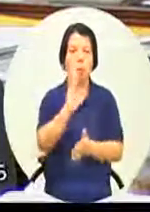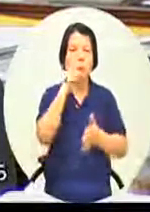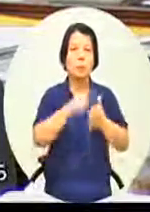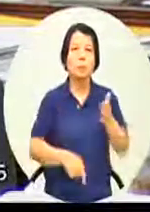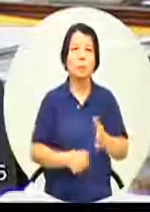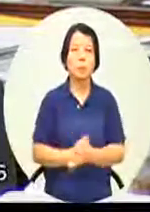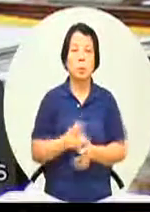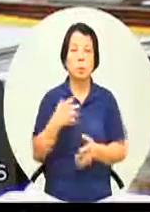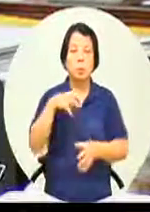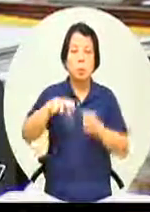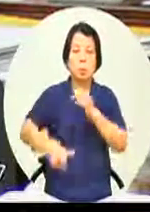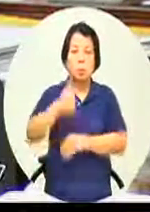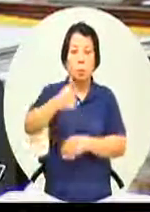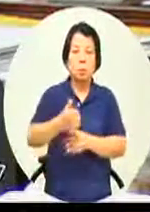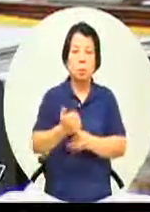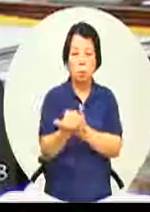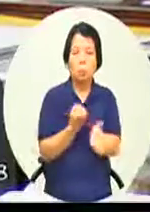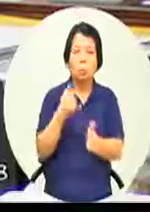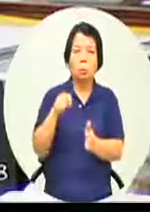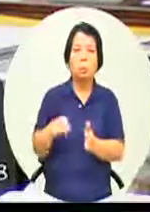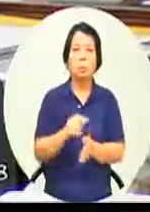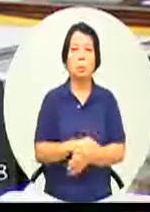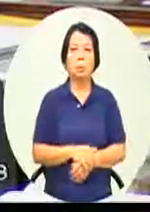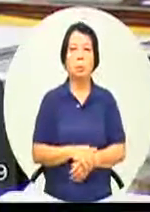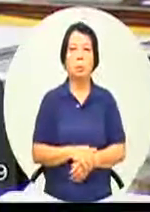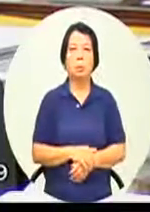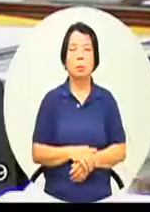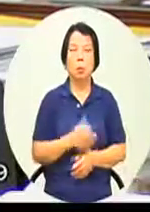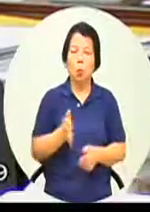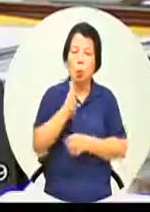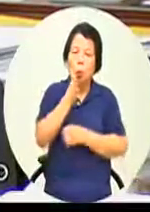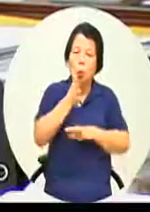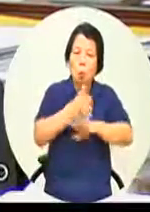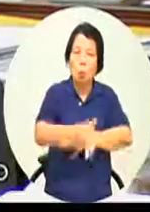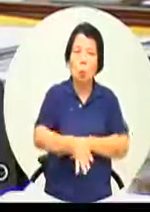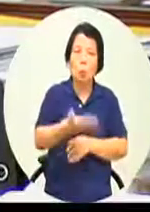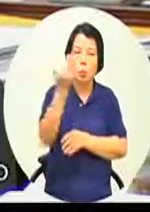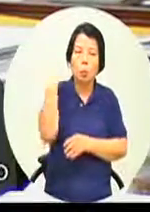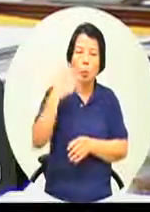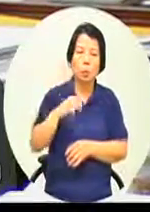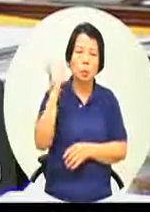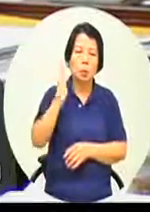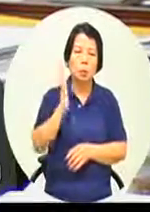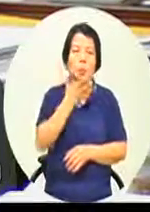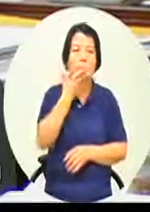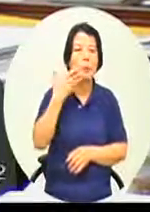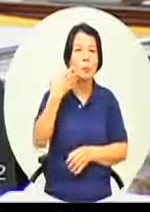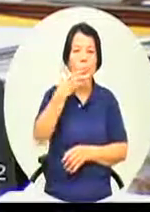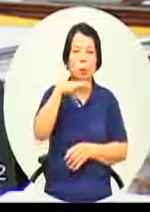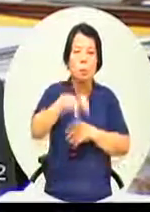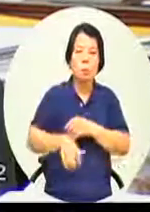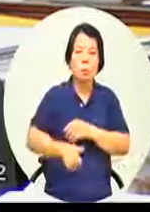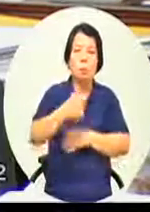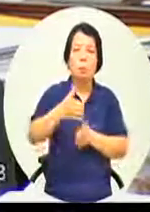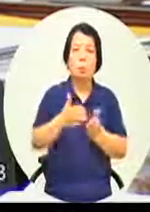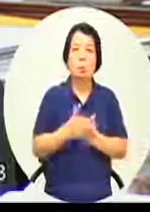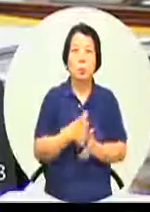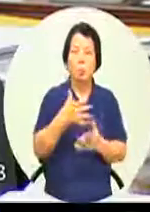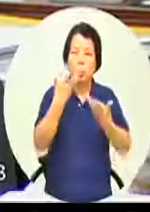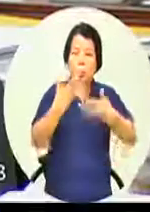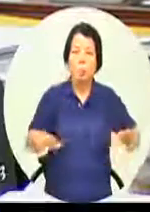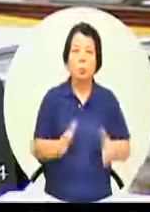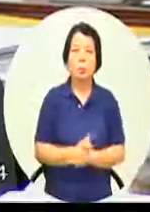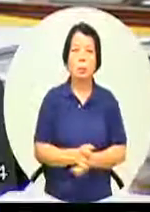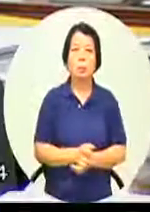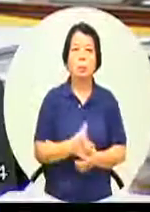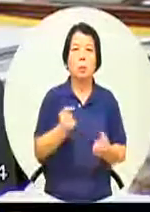还没有当局长之前，我在之前我也曾经质询过过去的水利局局长，然后我认为说其实有很多围